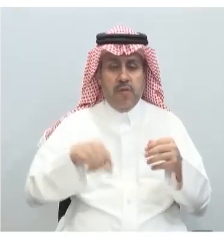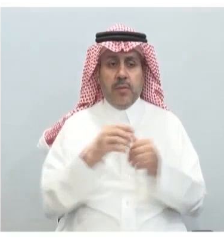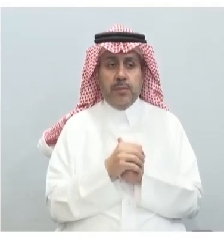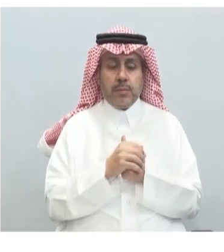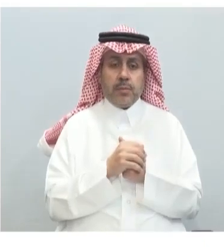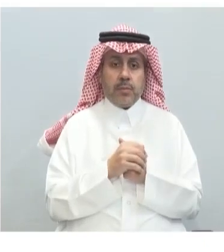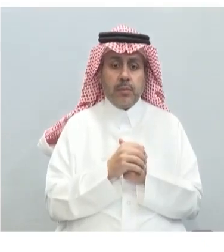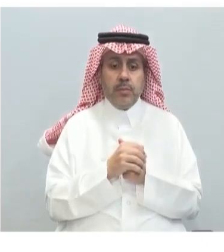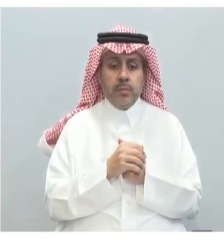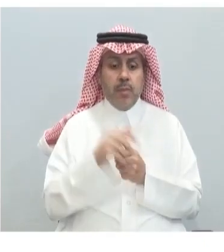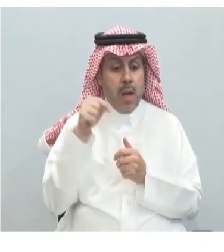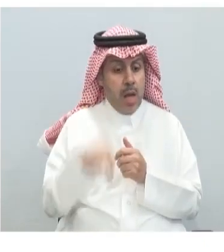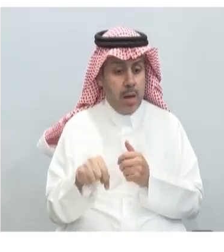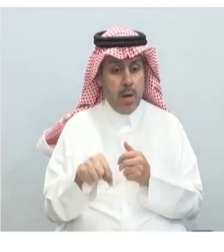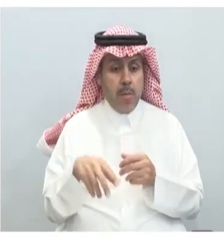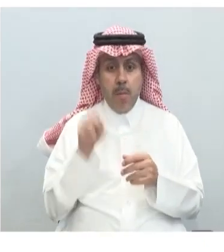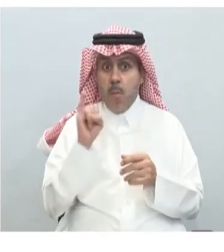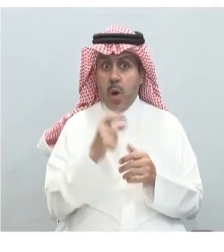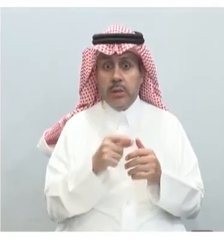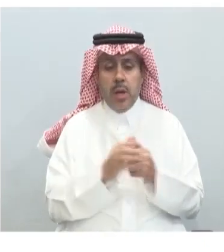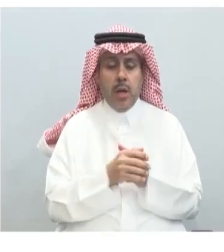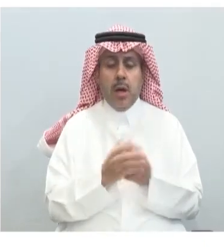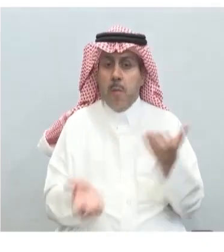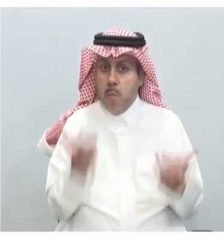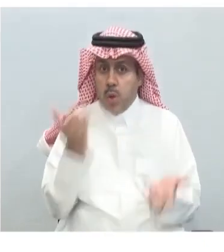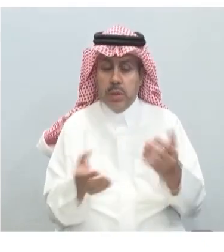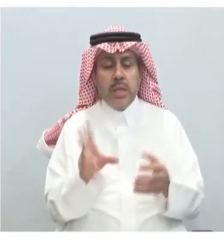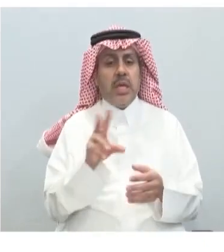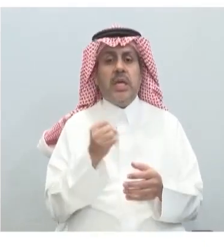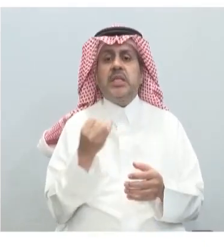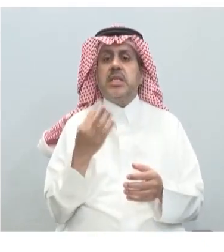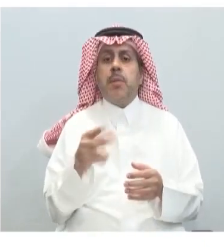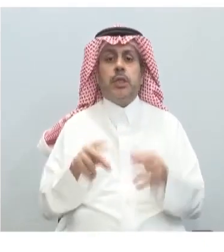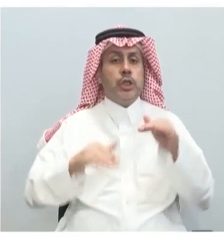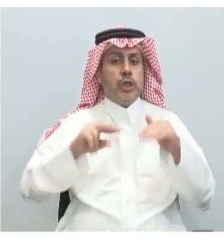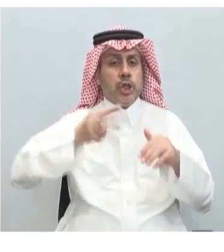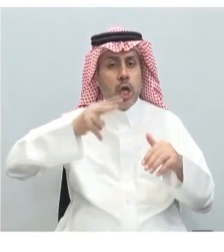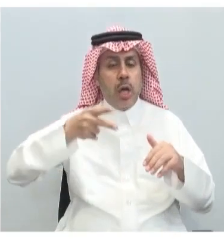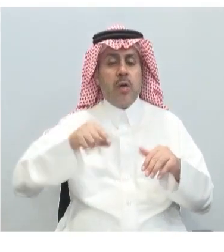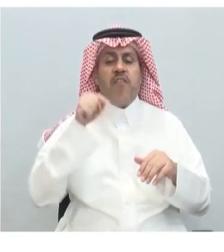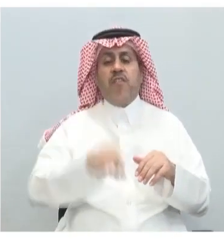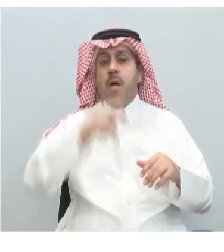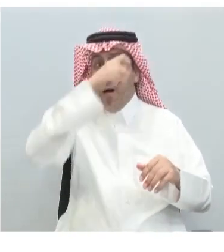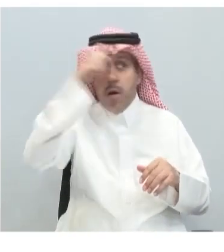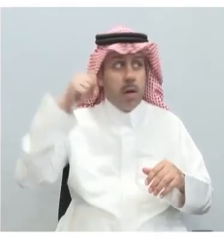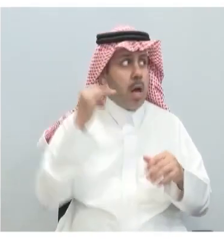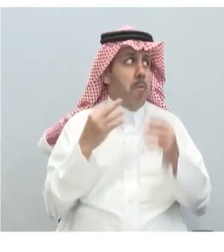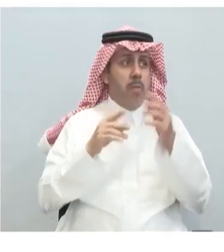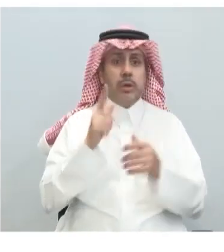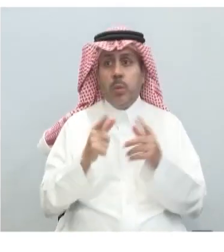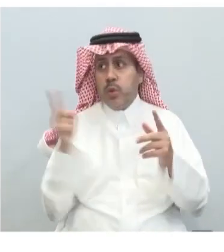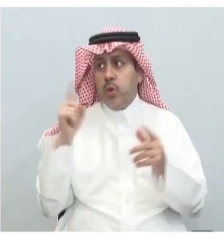لدينا لديك المعادله المطلوب ان تحسب التغير في المحتوى الحراري طبعا بامكاننا نستعمل